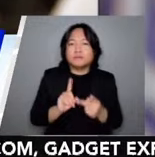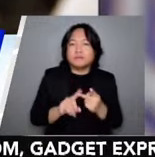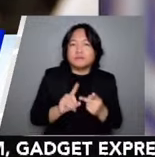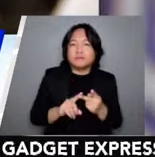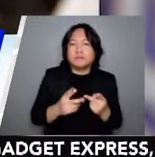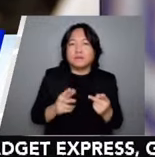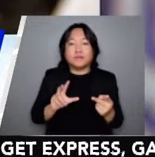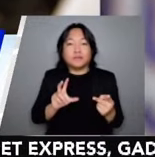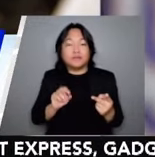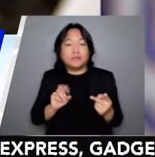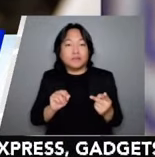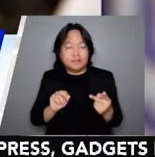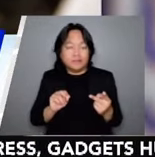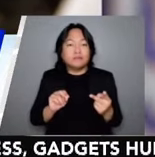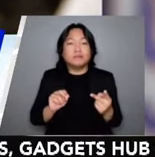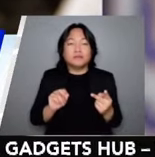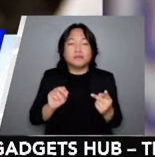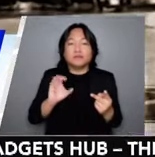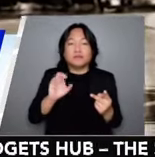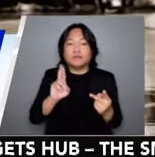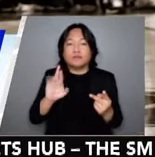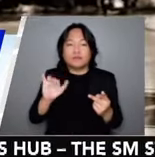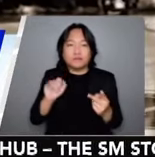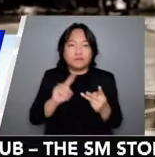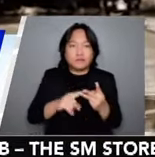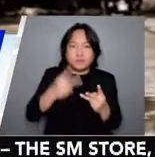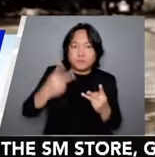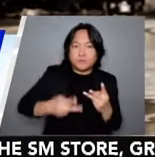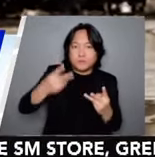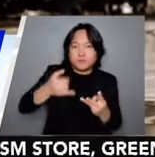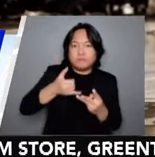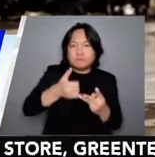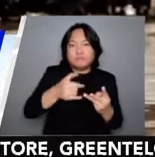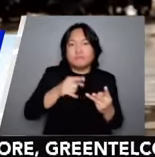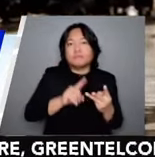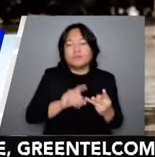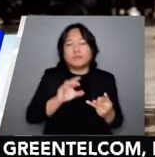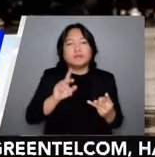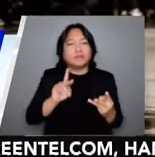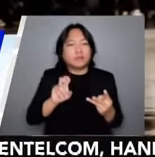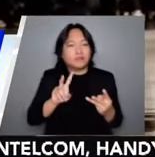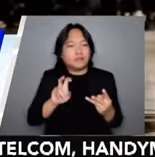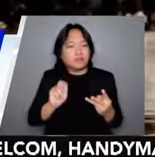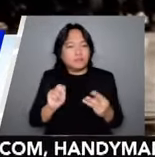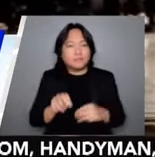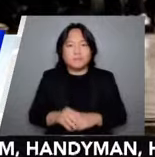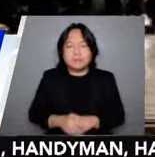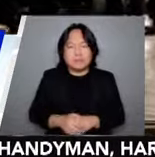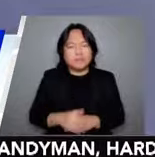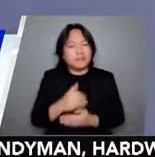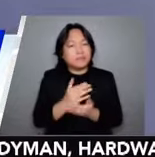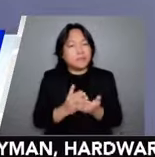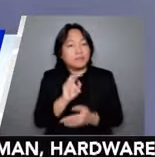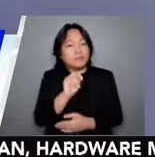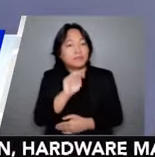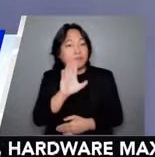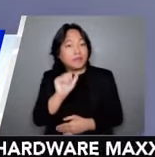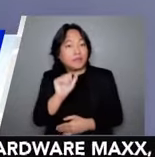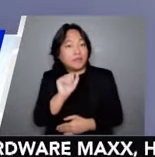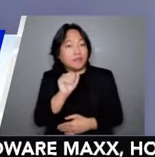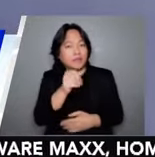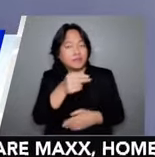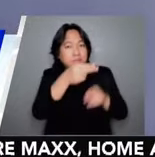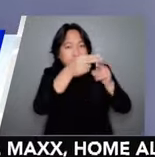Curry, two-time NBA champion Kevin Durant, at iba pang NBA All-Star tulad nina Anthony Davis at